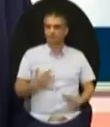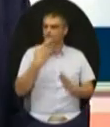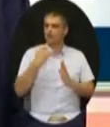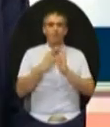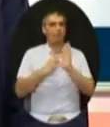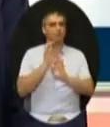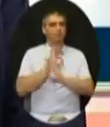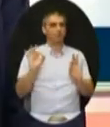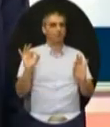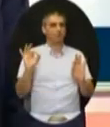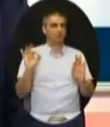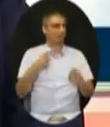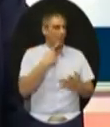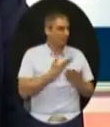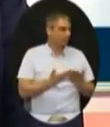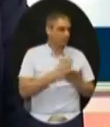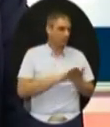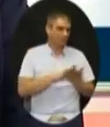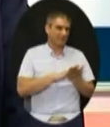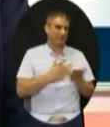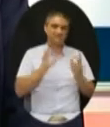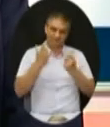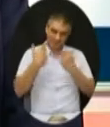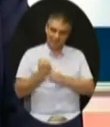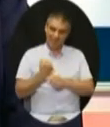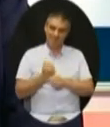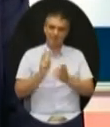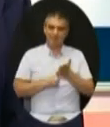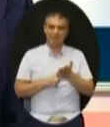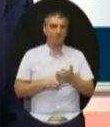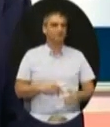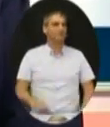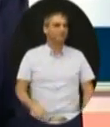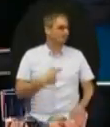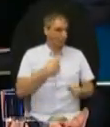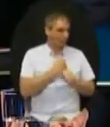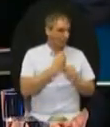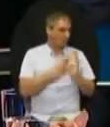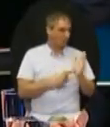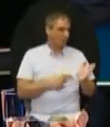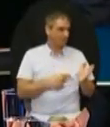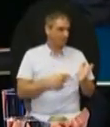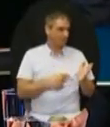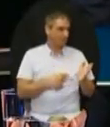מצוינים. לא אמרת כלום. רק צריך להפעיל אותם נכונה. אנחנו מה, אנחנו לא מפעילים חוקים?